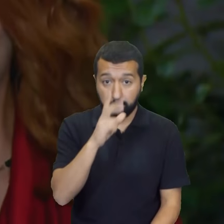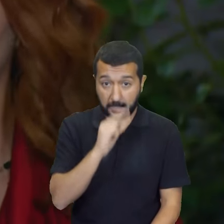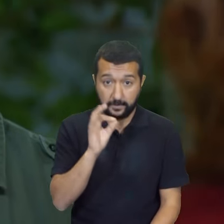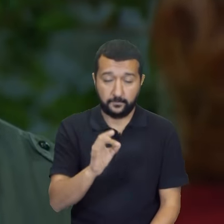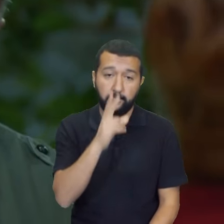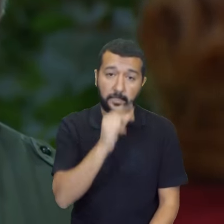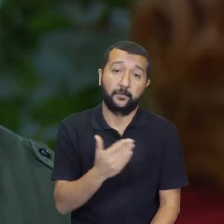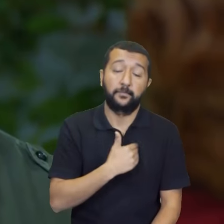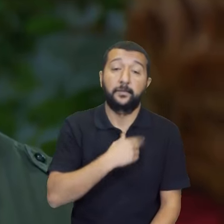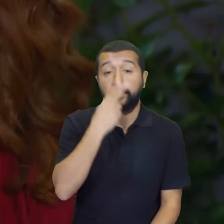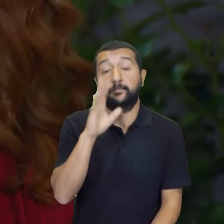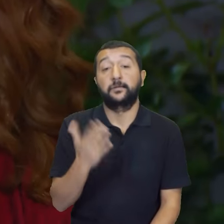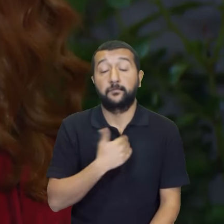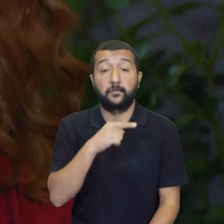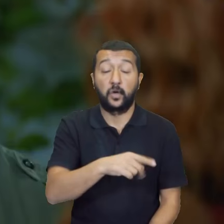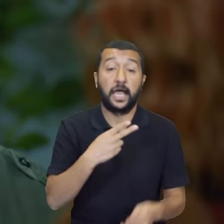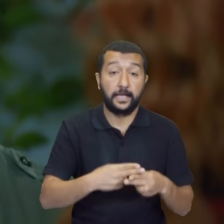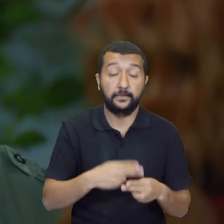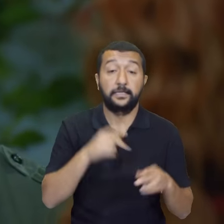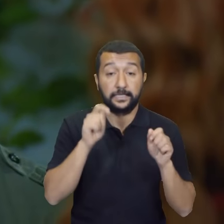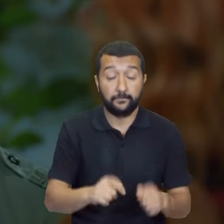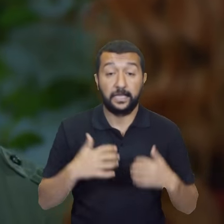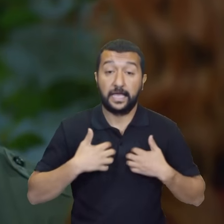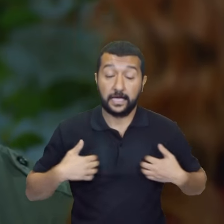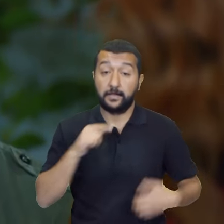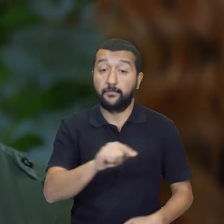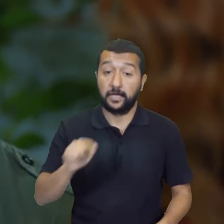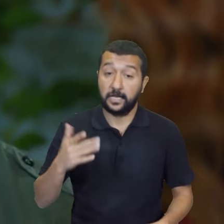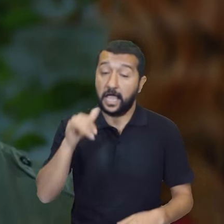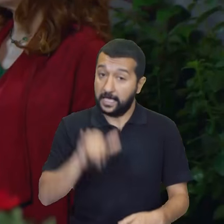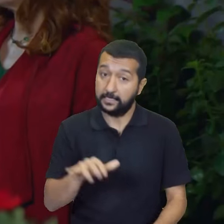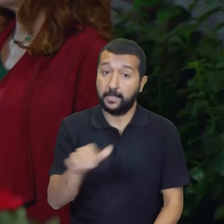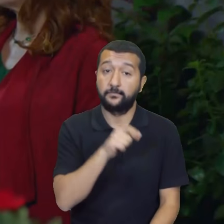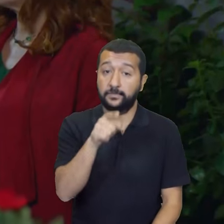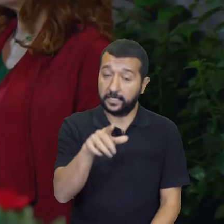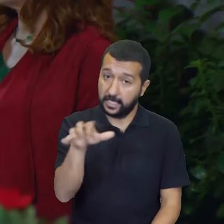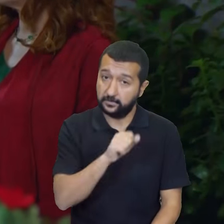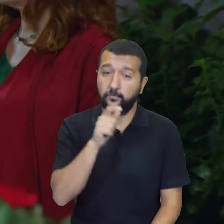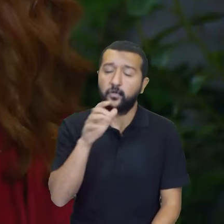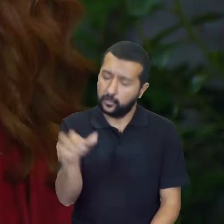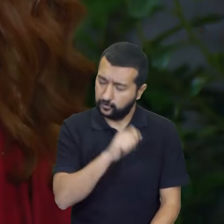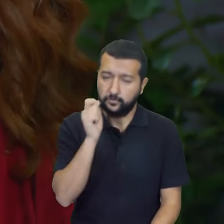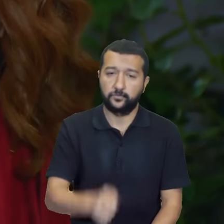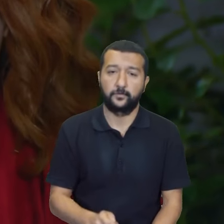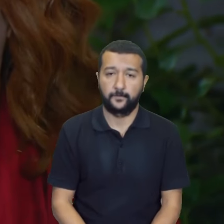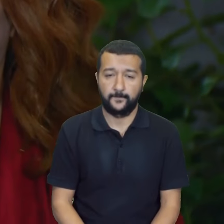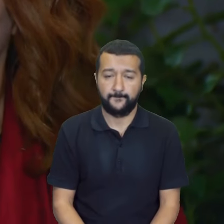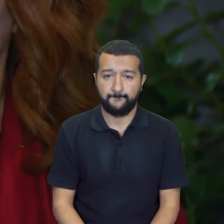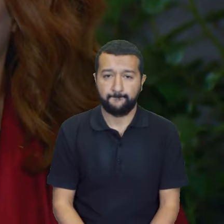misin? Gider. Benim gitmez. Ben bu adı yaptığım kahramanlıklarla hak ederek aldım. Seni de alacağım. Söke söke alacağım.